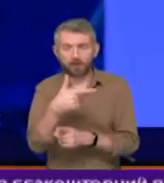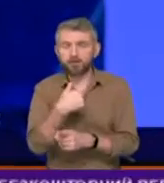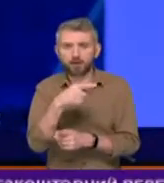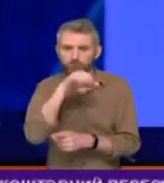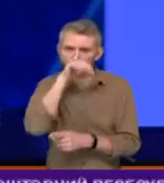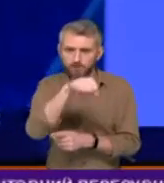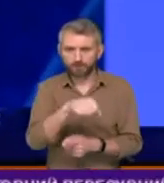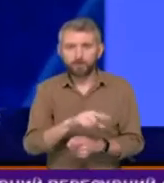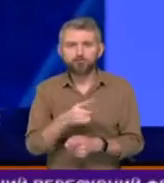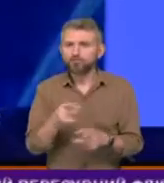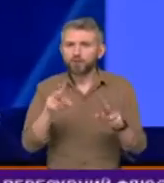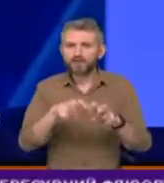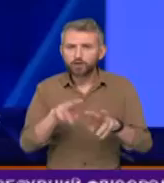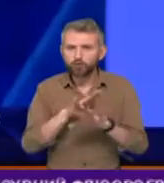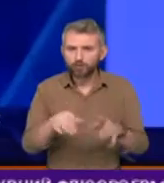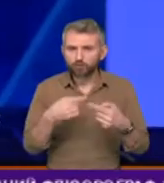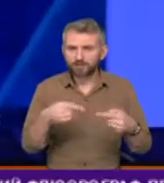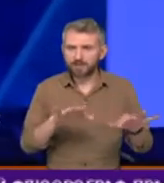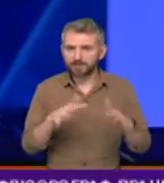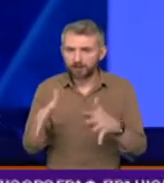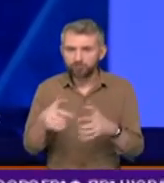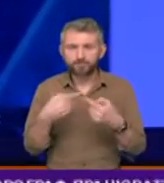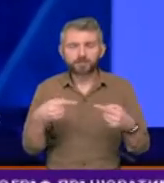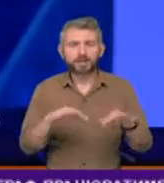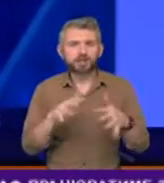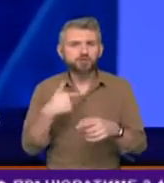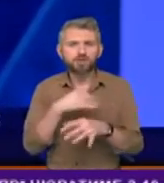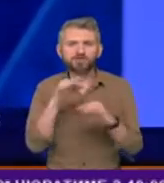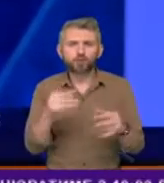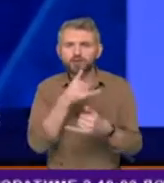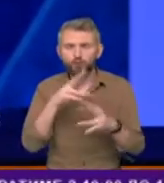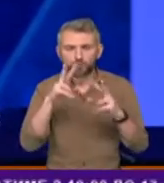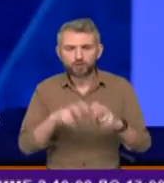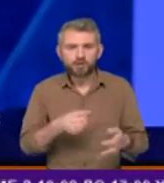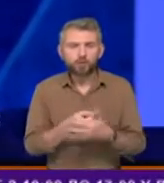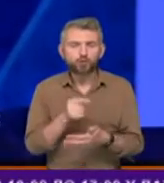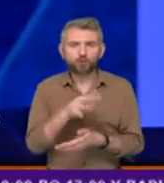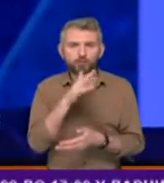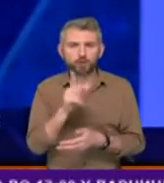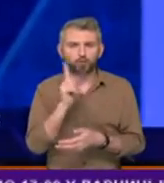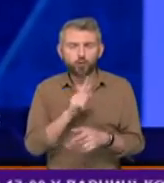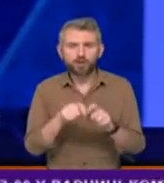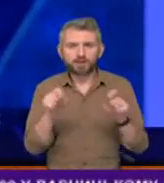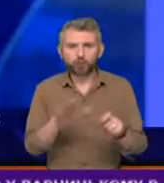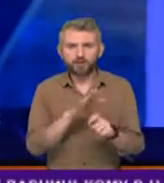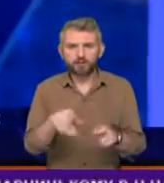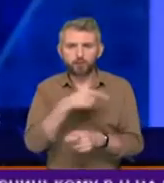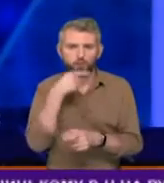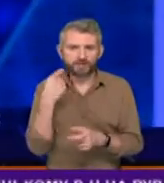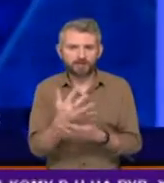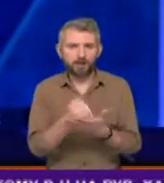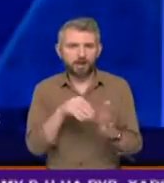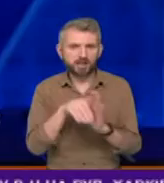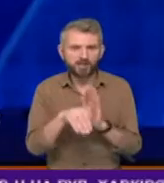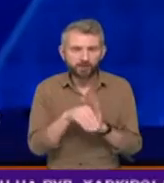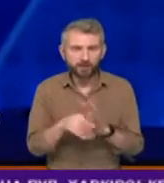за це вдячність. Чому не розслідуються деякі речі? Деякі речі ми не зможемо ніколи дослідити до того моменту, доки не розкриються російські архіви,